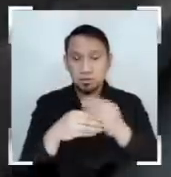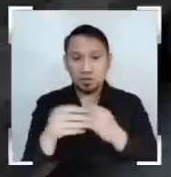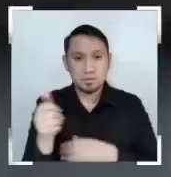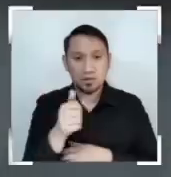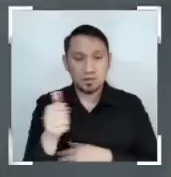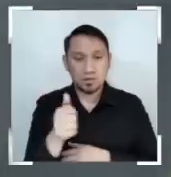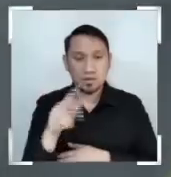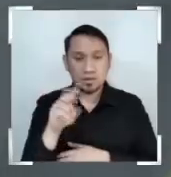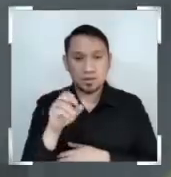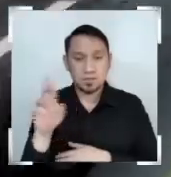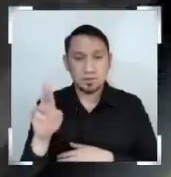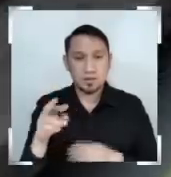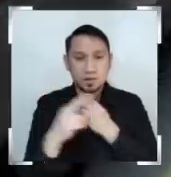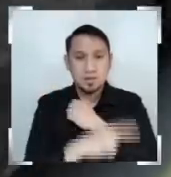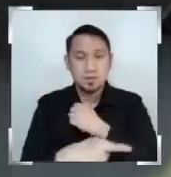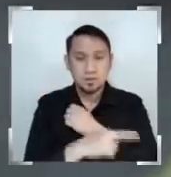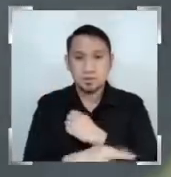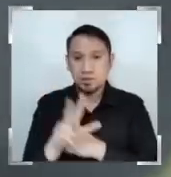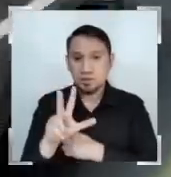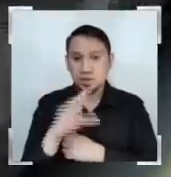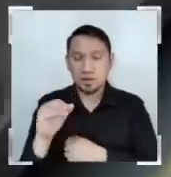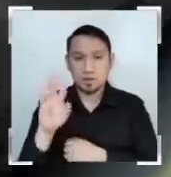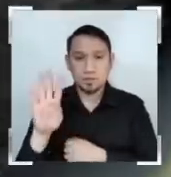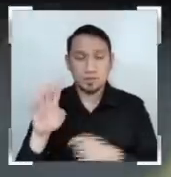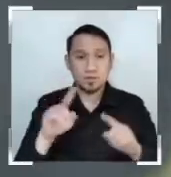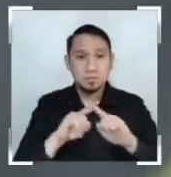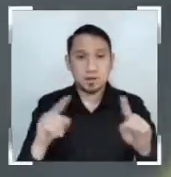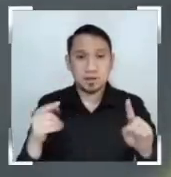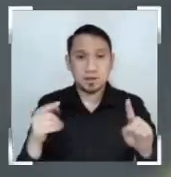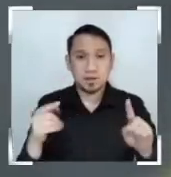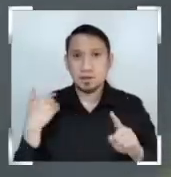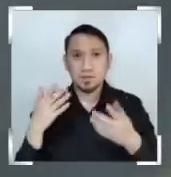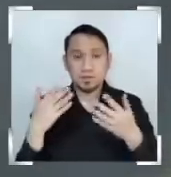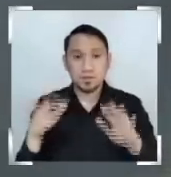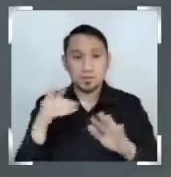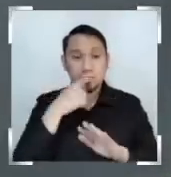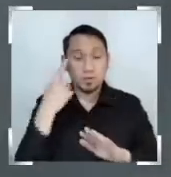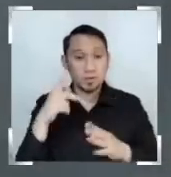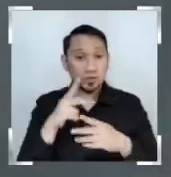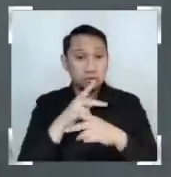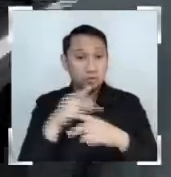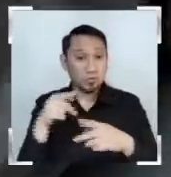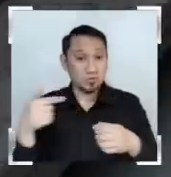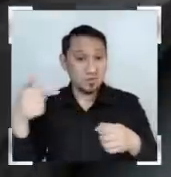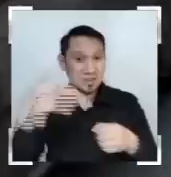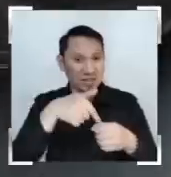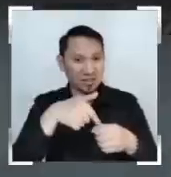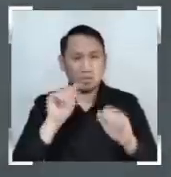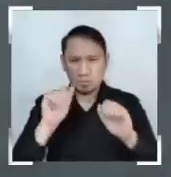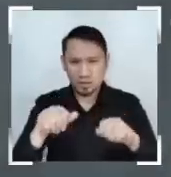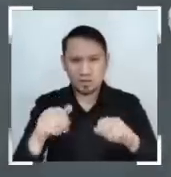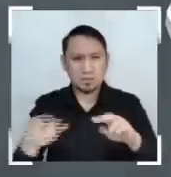Regions 3 at 4. Pero hindi pa tapos ang kalbaryo dahil ang presyo ng produktong petrolyo posible para tumaas sa